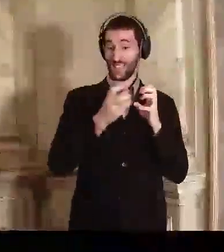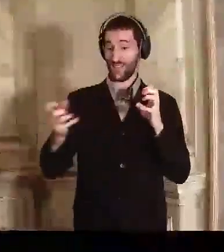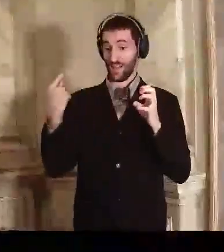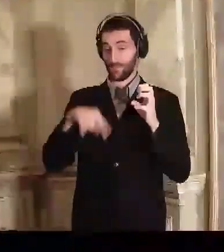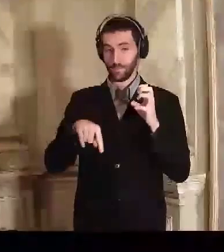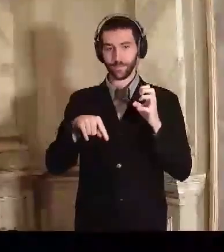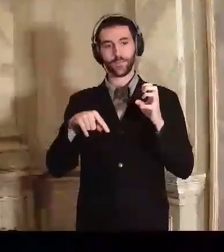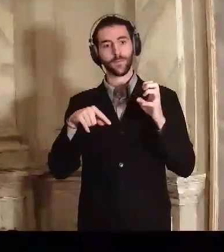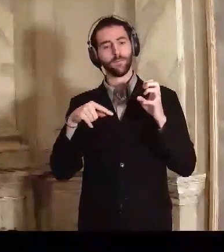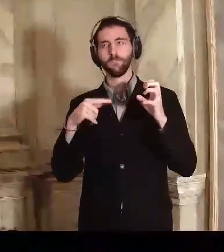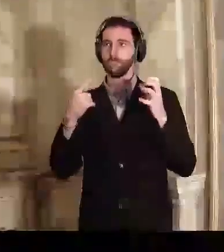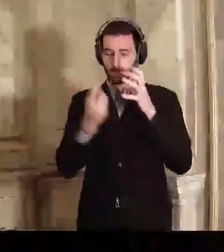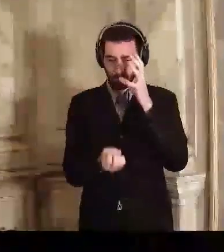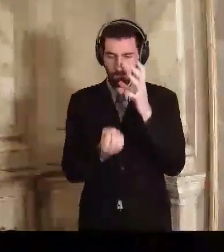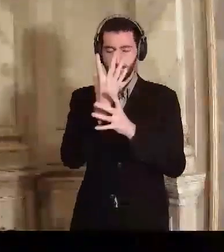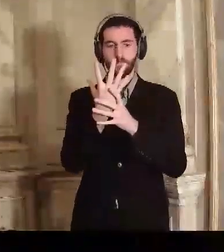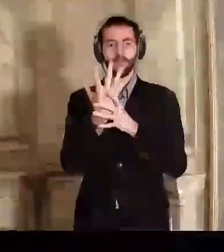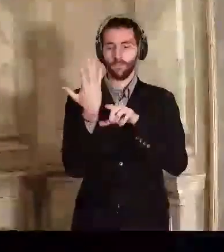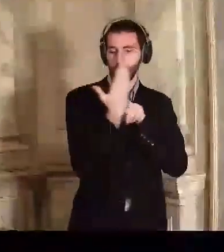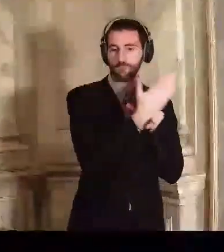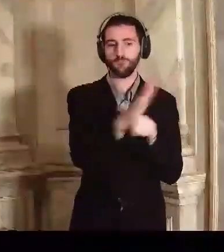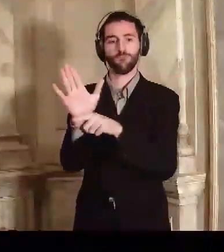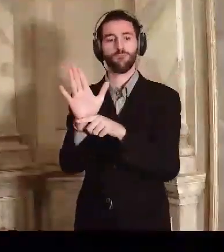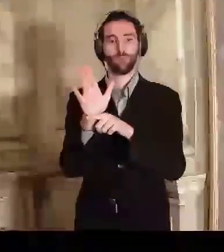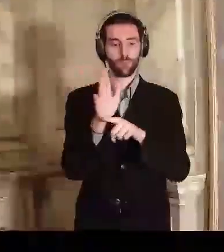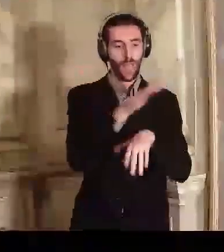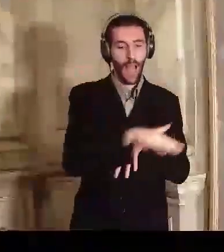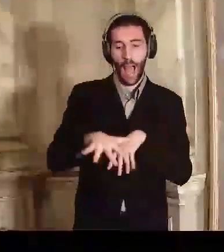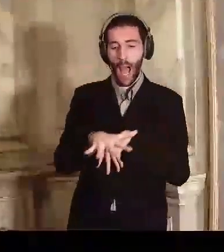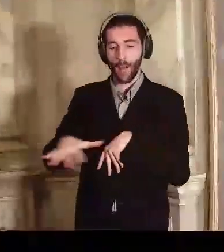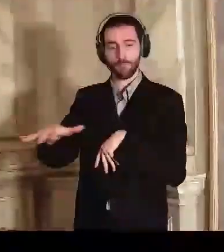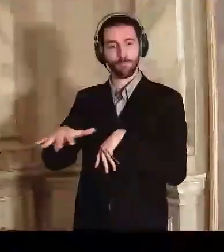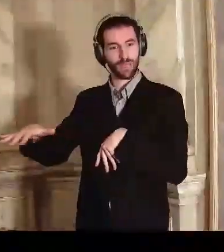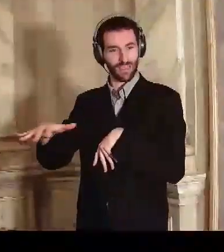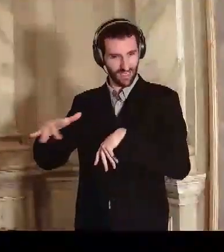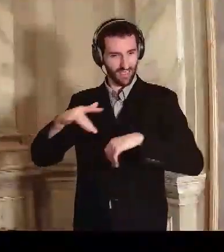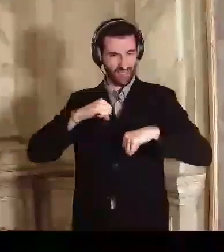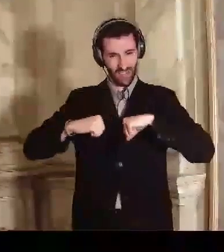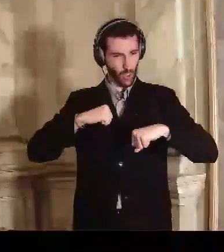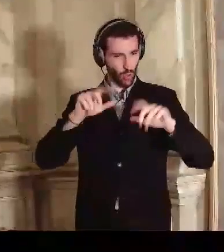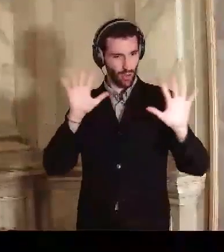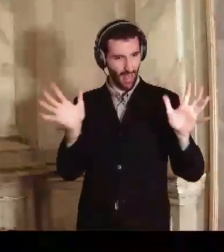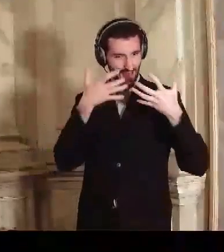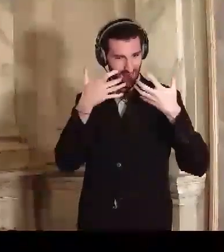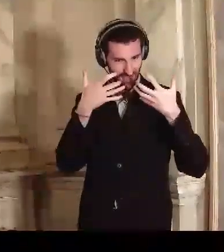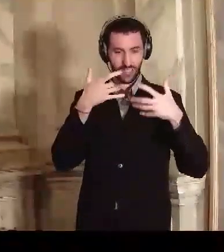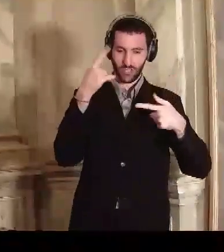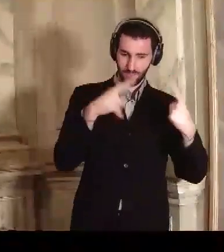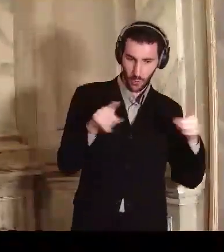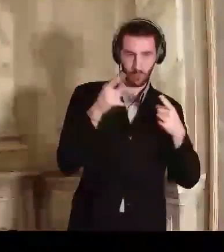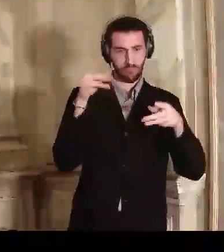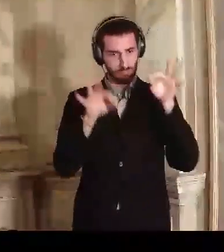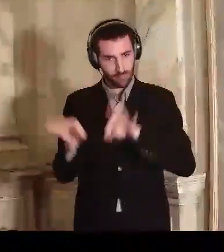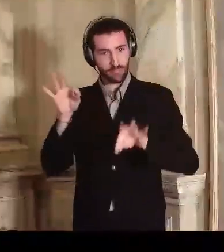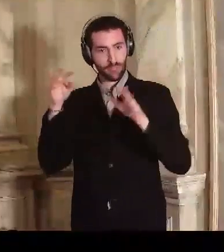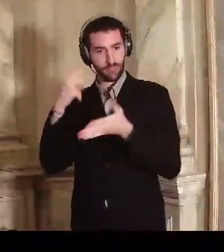come rassegne per mostrare il meglio delle produzioni nei campi di competenza dei tre direttori artistici, ma come lo sviluppo